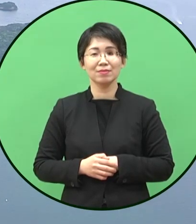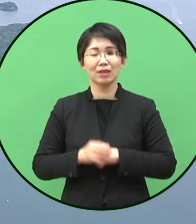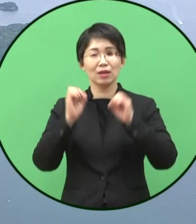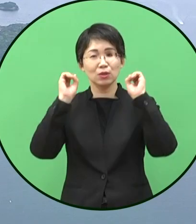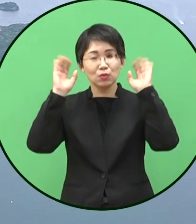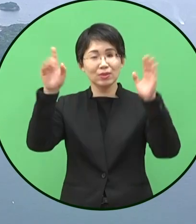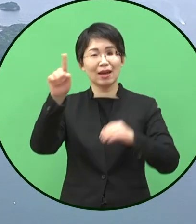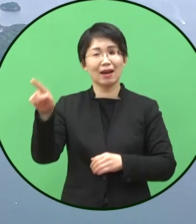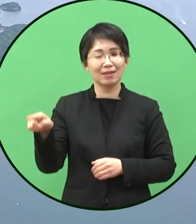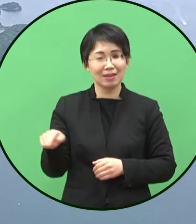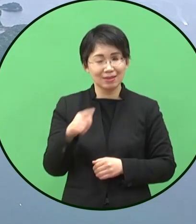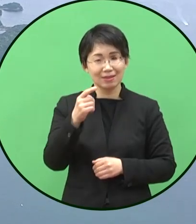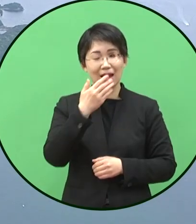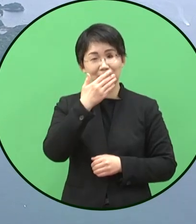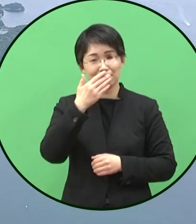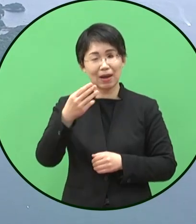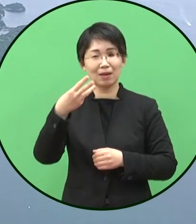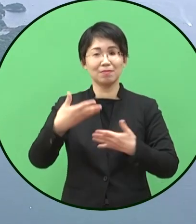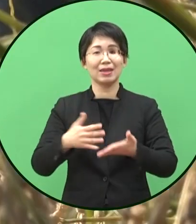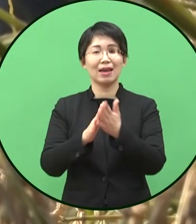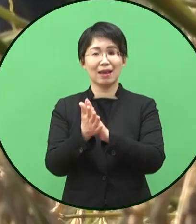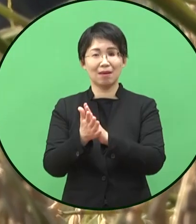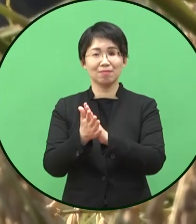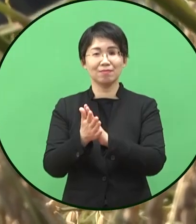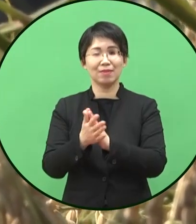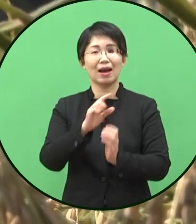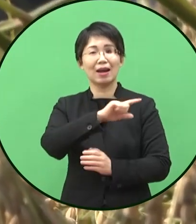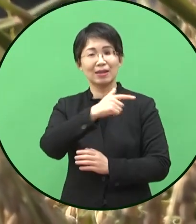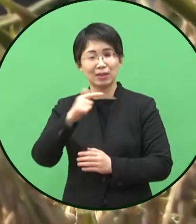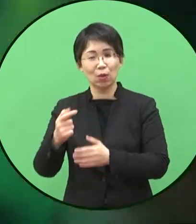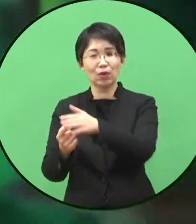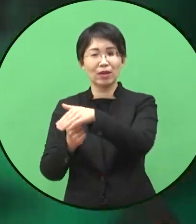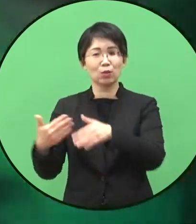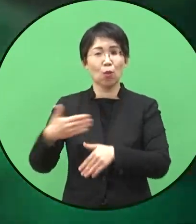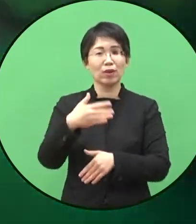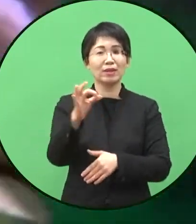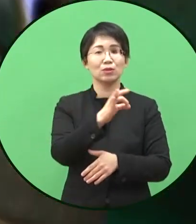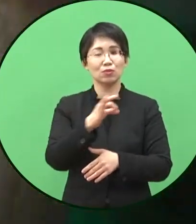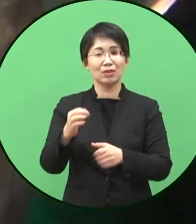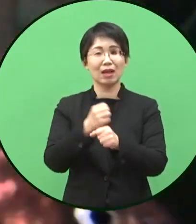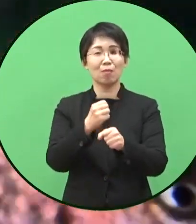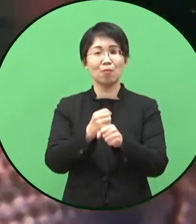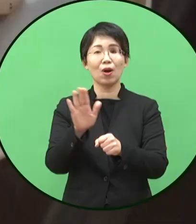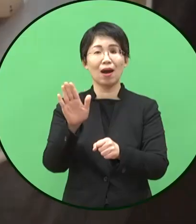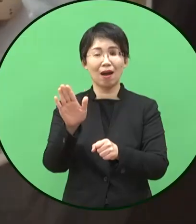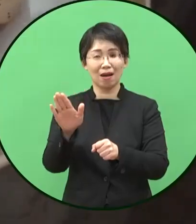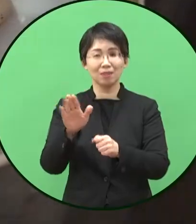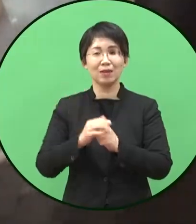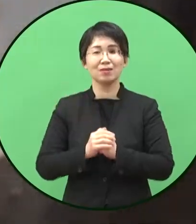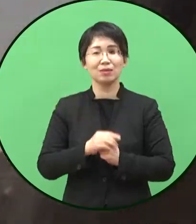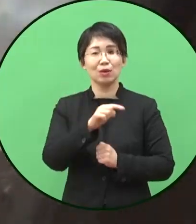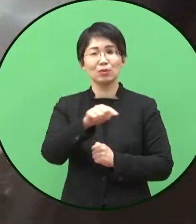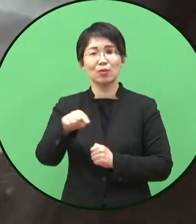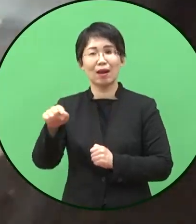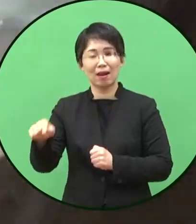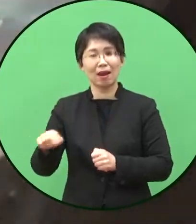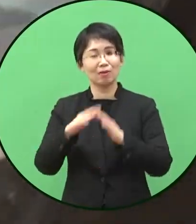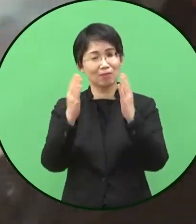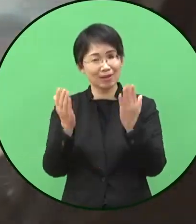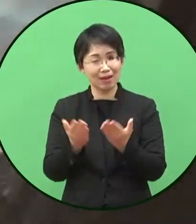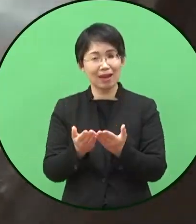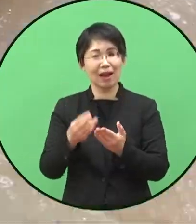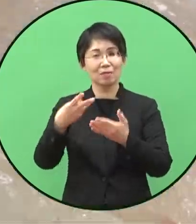豊かな自然に恵まれた三重県では、多彩な農林水産物が生産され、その一つ一つ